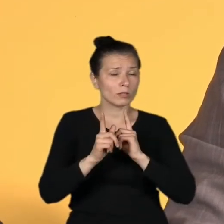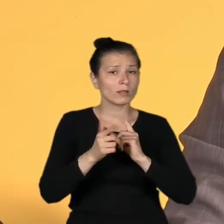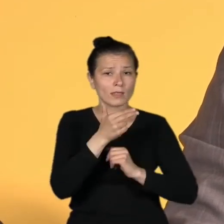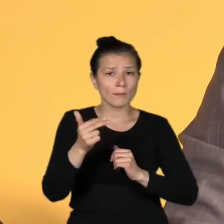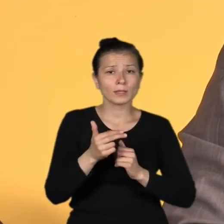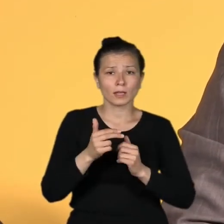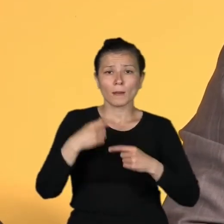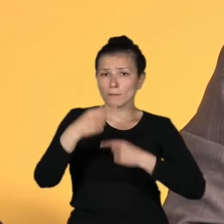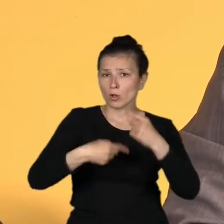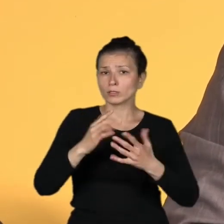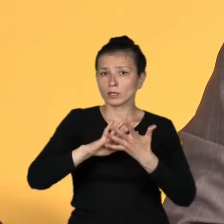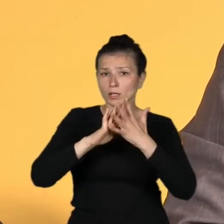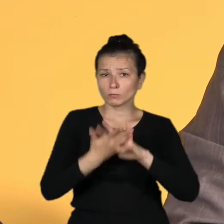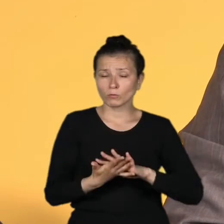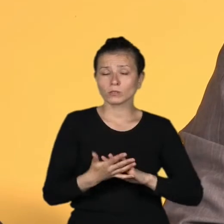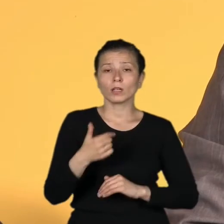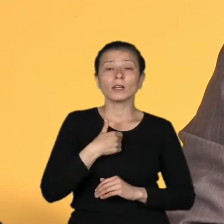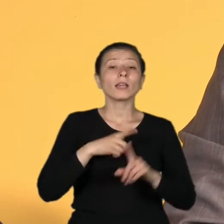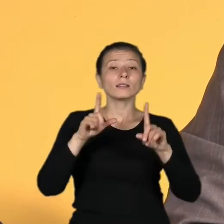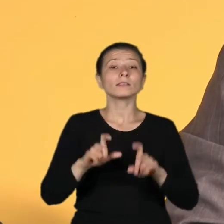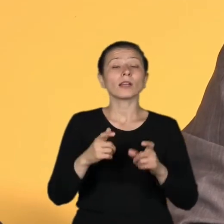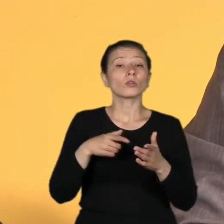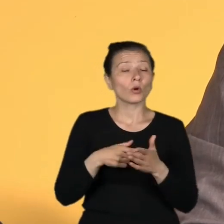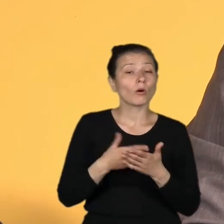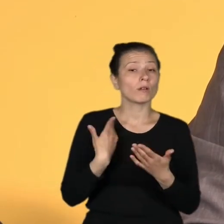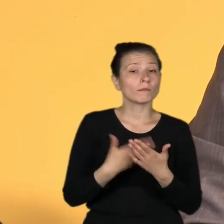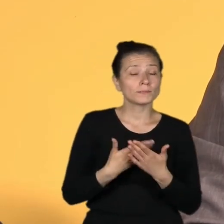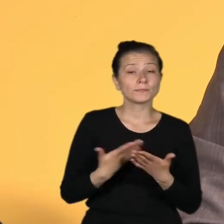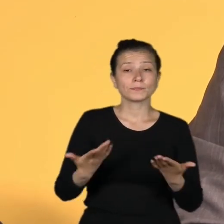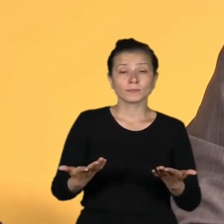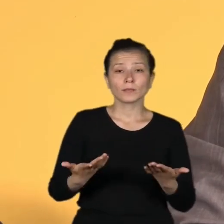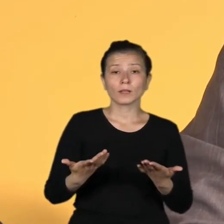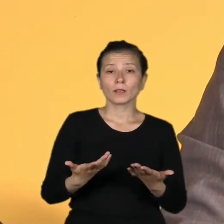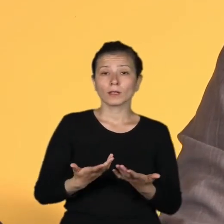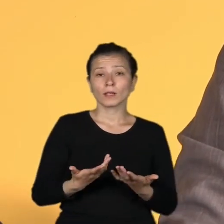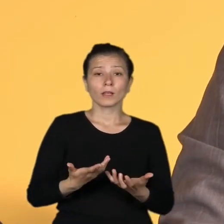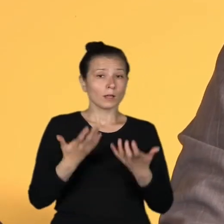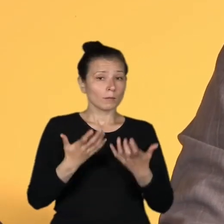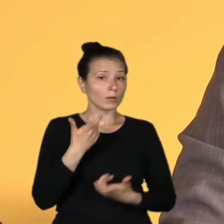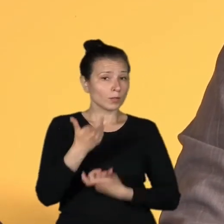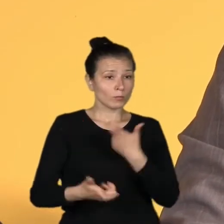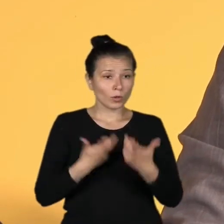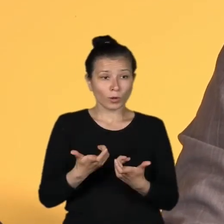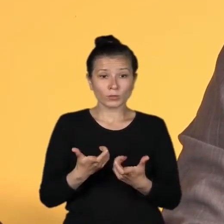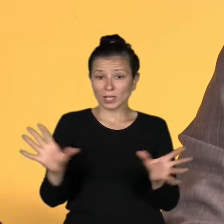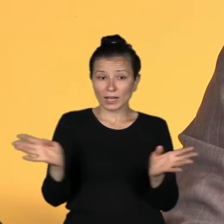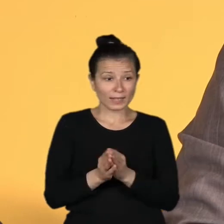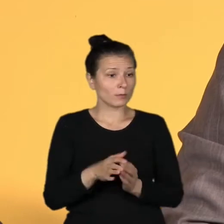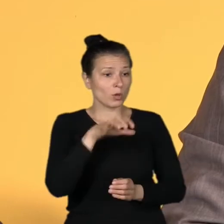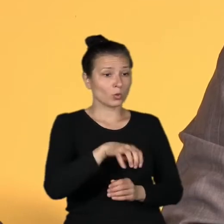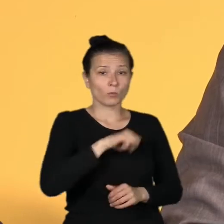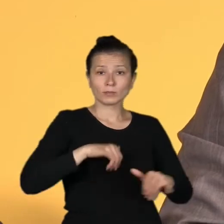procesie transformacji. Zacząłem od tego, by jednak próbować robić to w gronie z jednej strony samorządowców, ale też